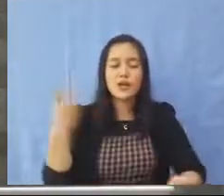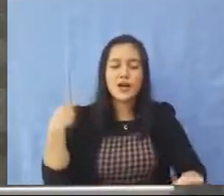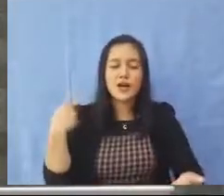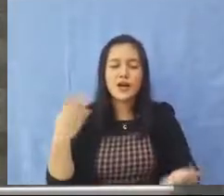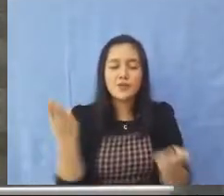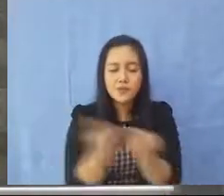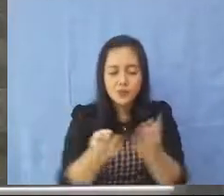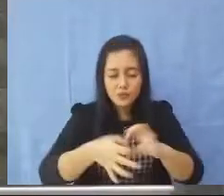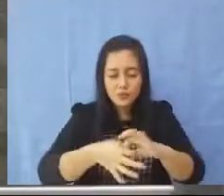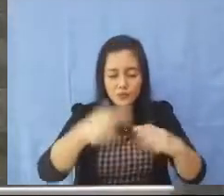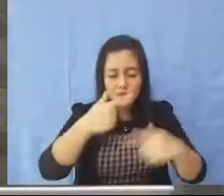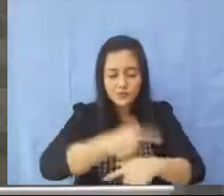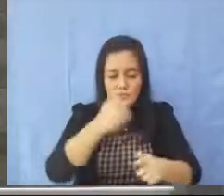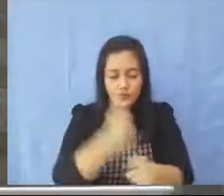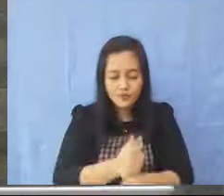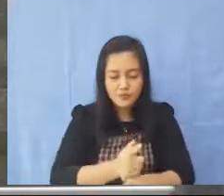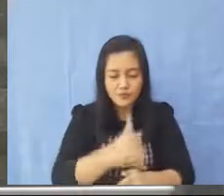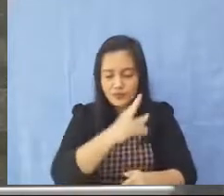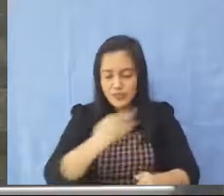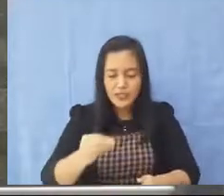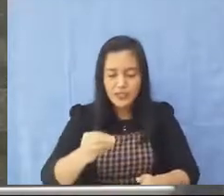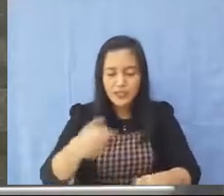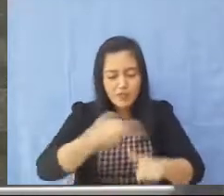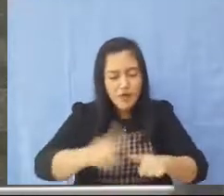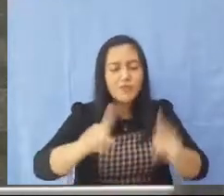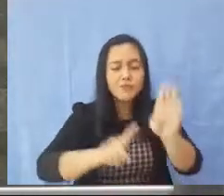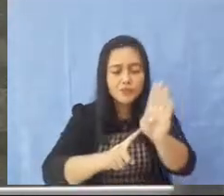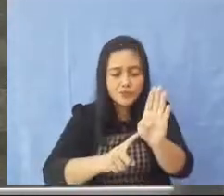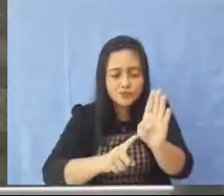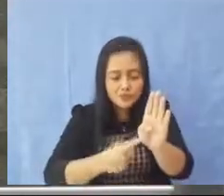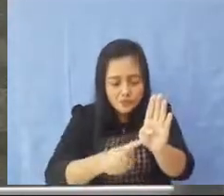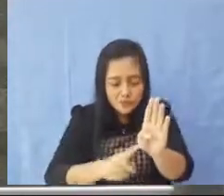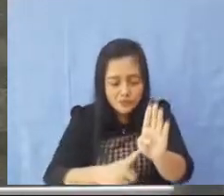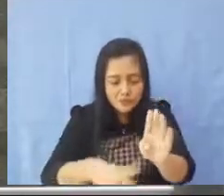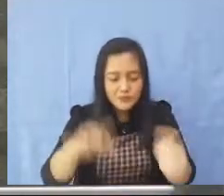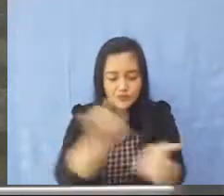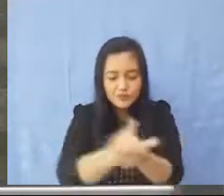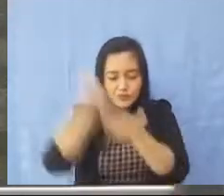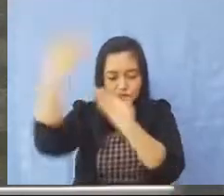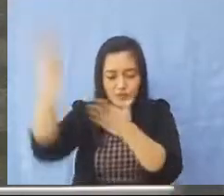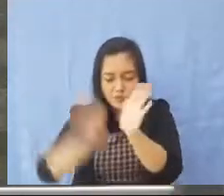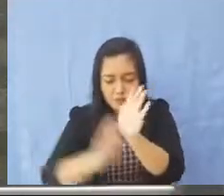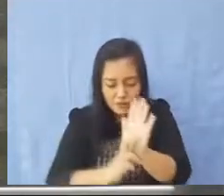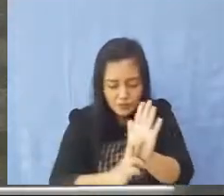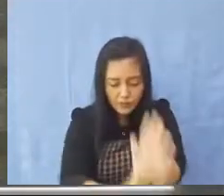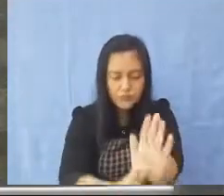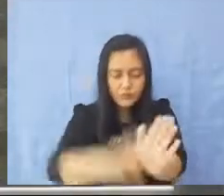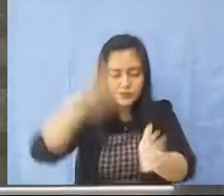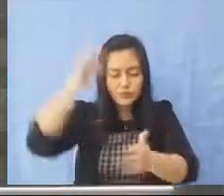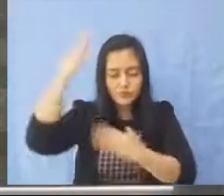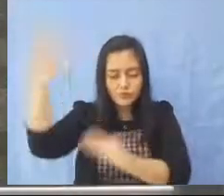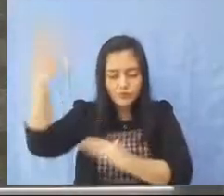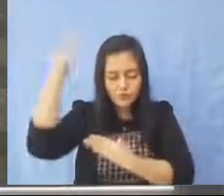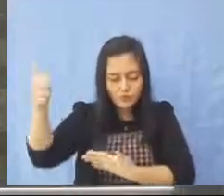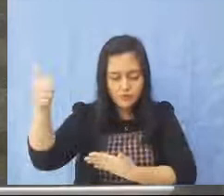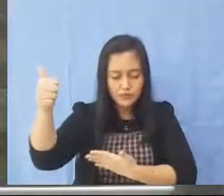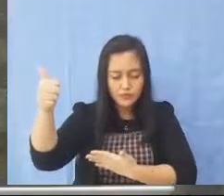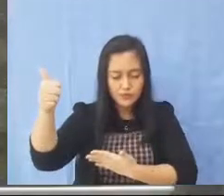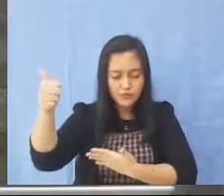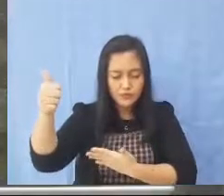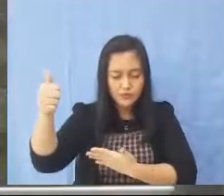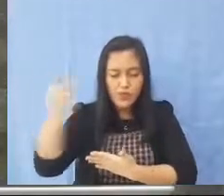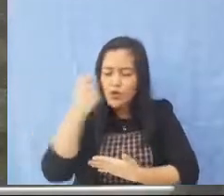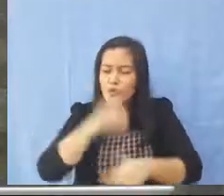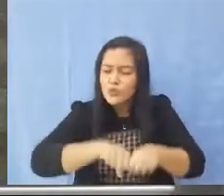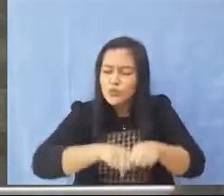sa simula pa lang ay nagpakilala na po kayo sa amin, Panginoon. At para maintindihan po namin ang mga pangyayari ngayon, Panginoon, salamat at